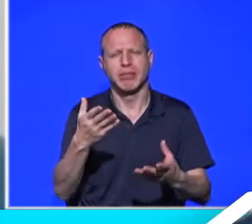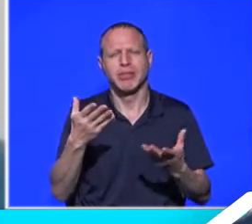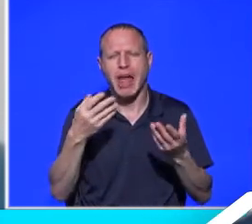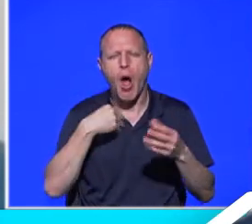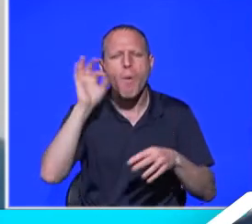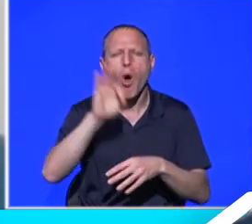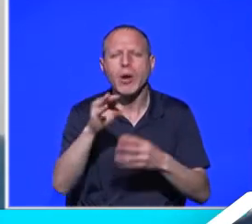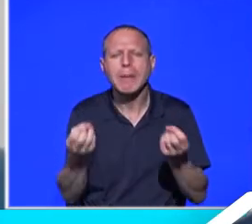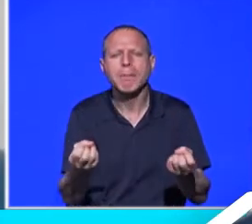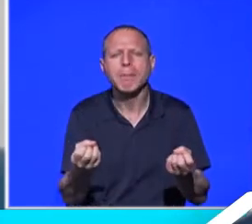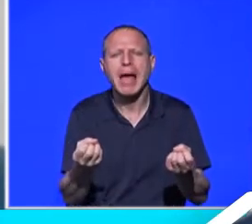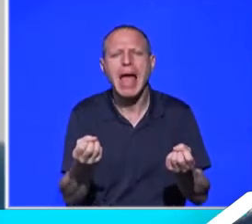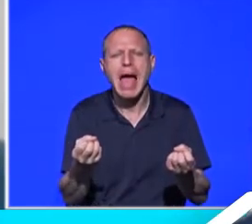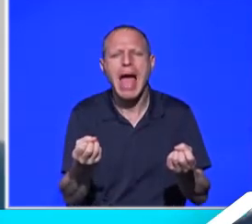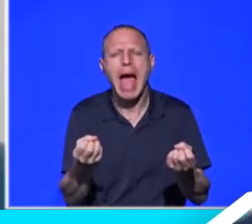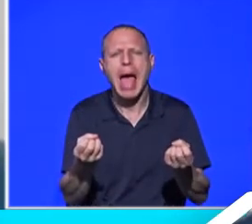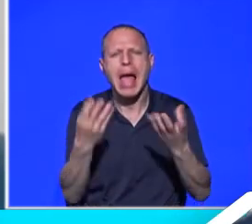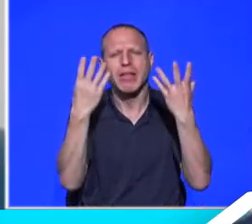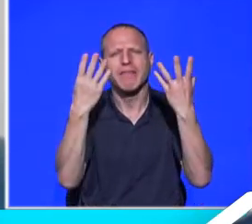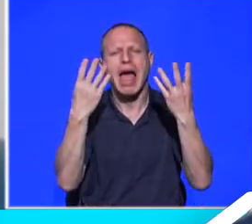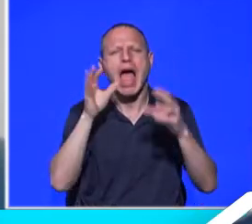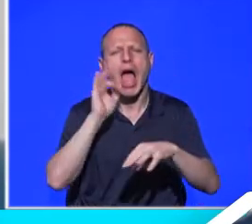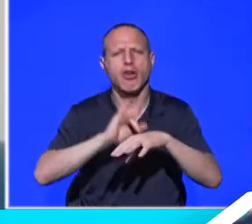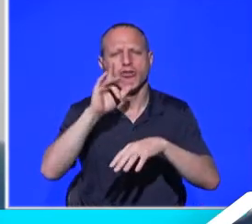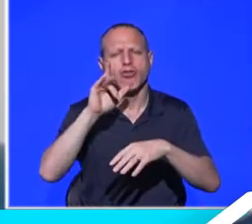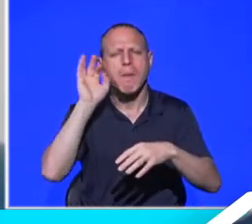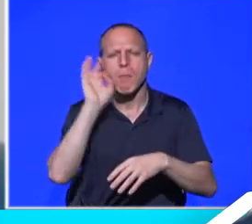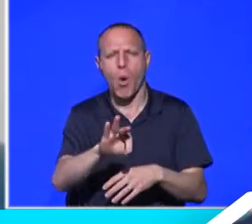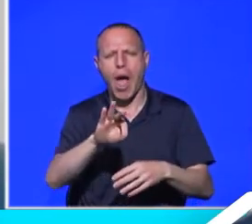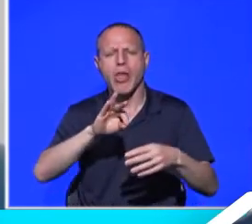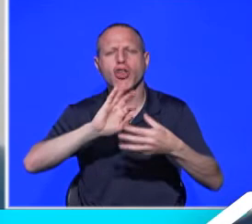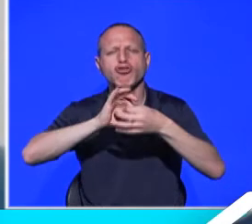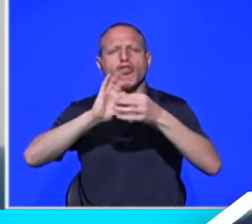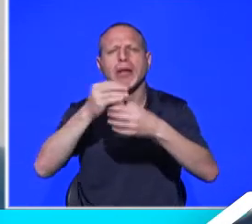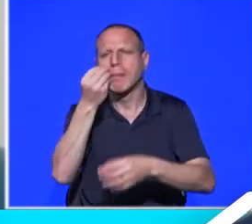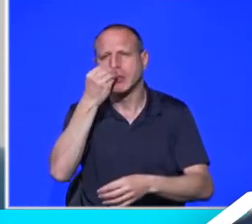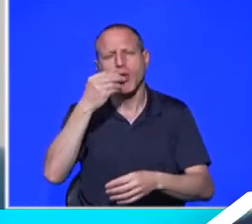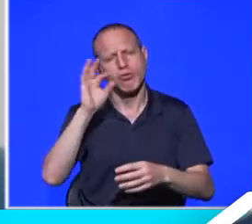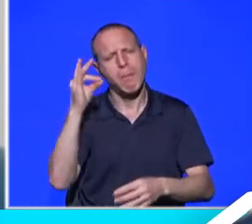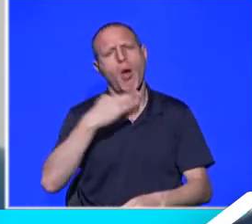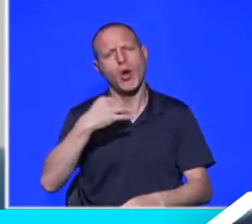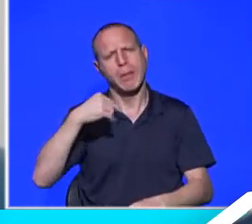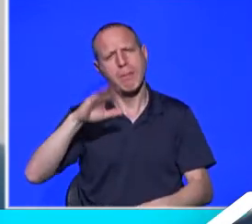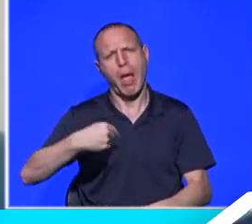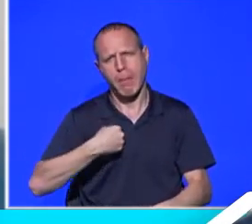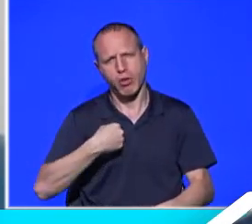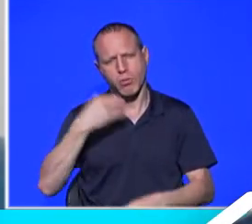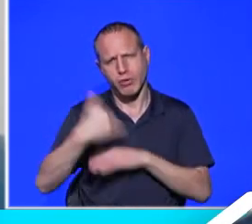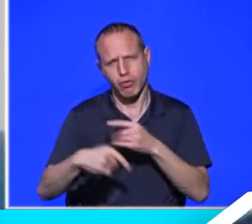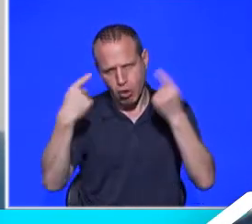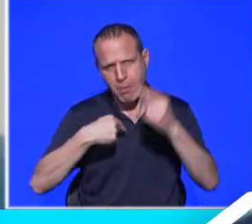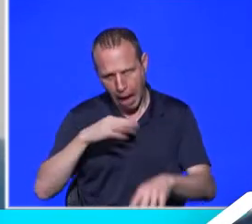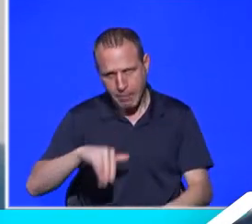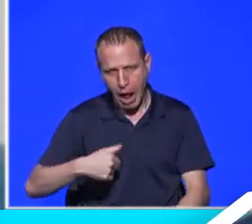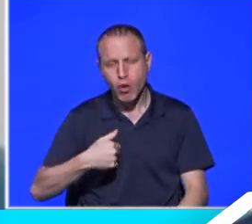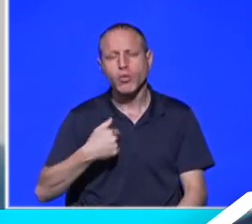אקולוגית רגישה, שפוגעת בתורה ושרשרת המזון, ופוגעים גם בנו בסופו של יום, הרי גם אנחנו ניזונים, או